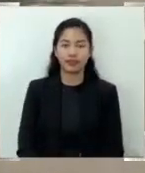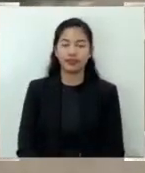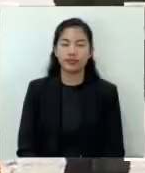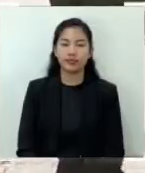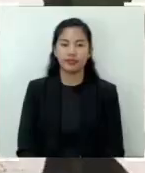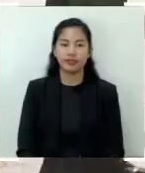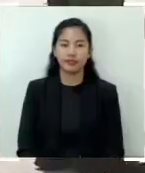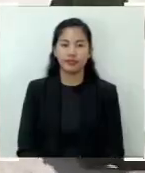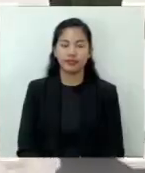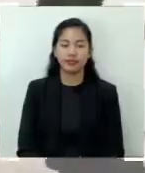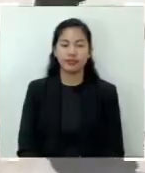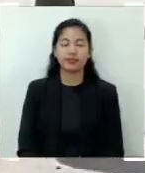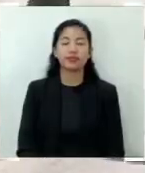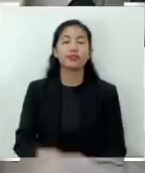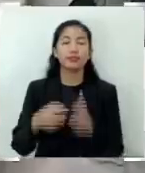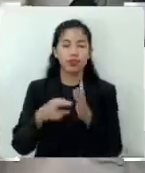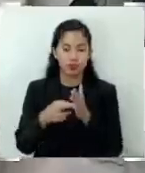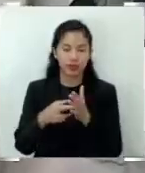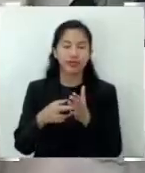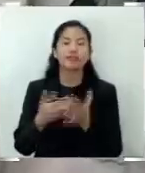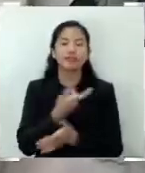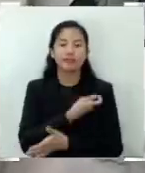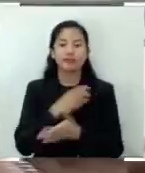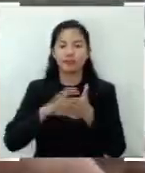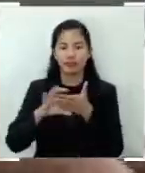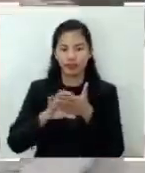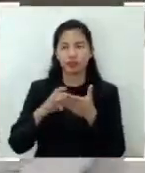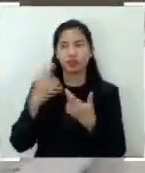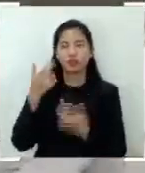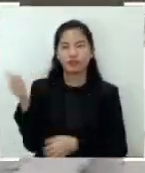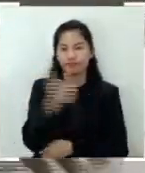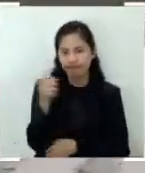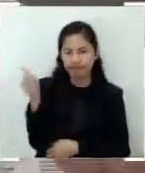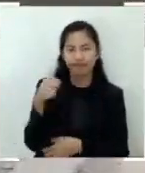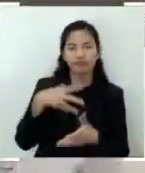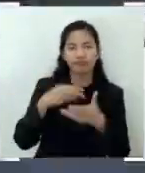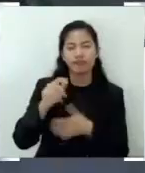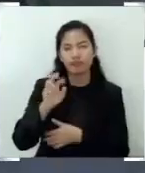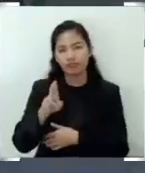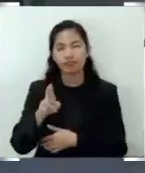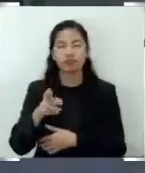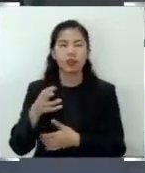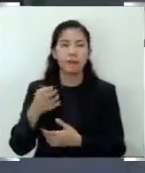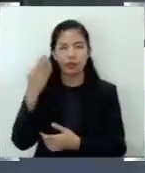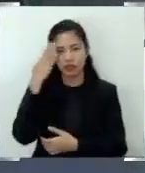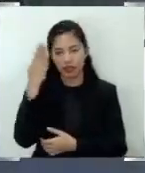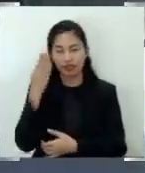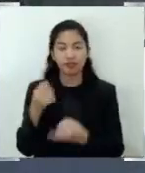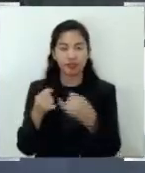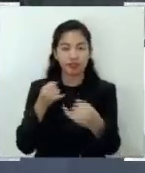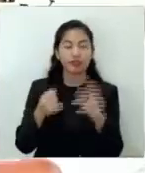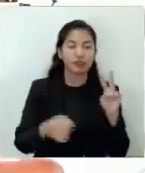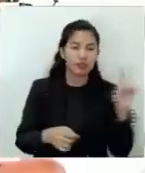Vaccination card ngayon ang susi para makalabas-masok ng Metro Manila at Bulacan. Kaya sa Valenzuela may kawayan boundary. Sinasala ang mga motorista